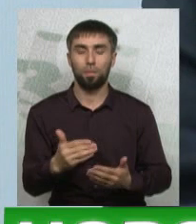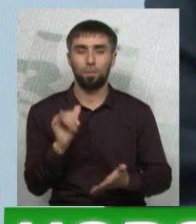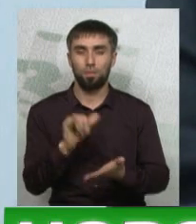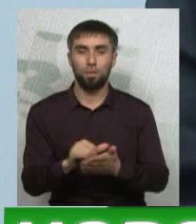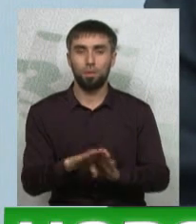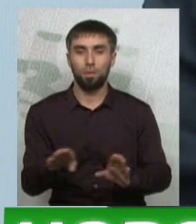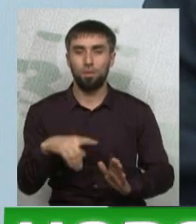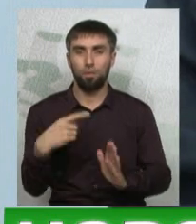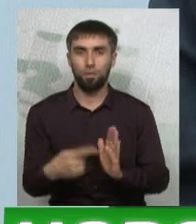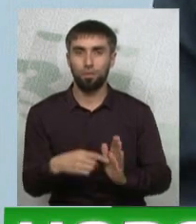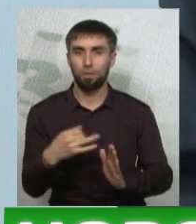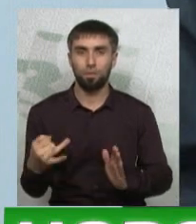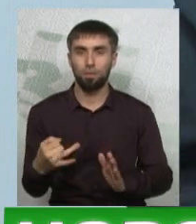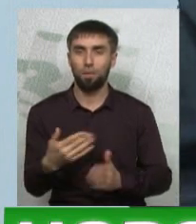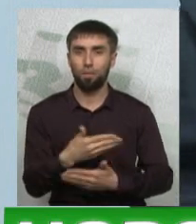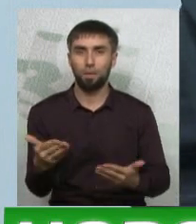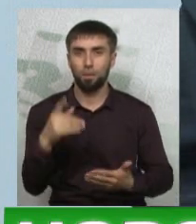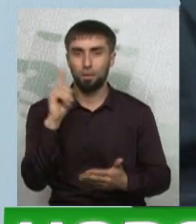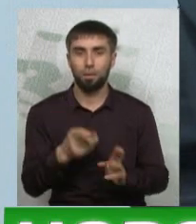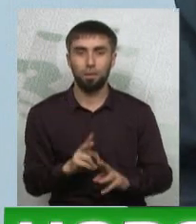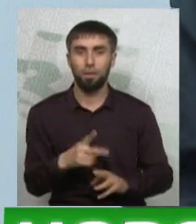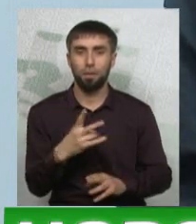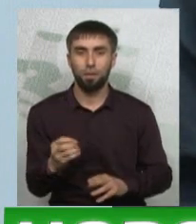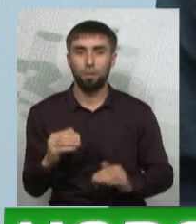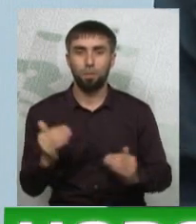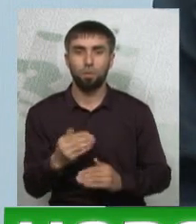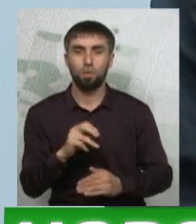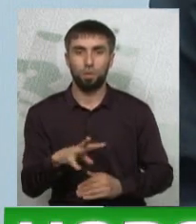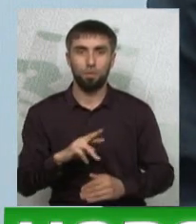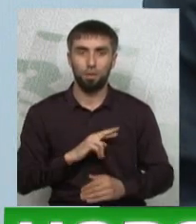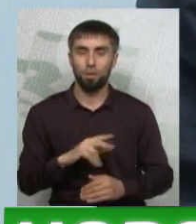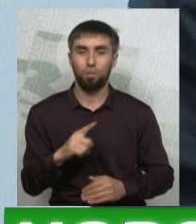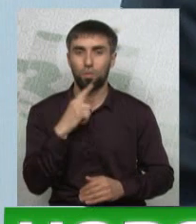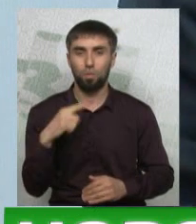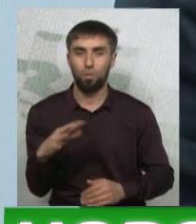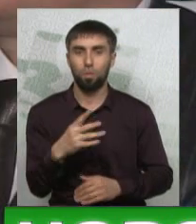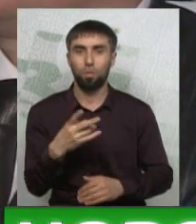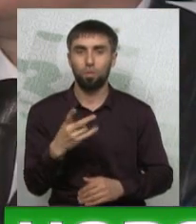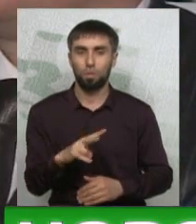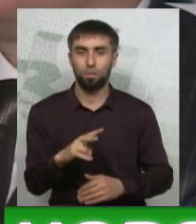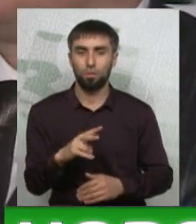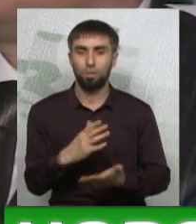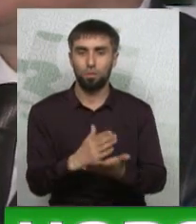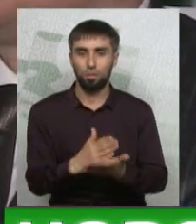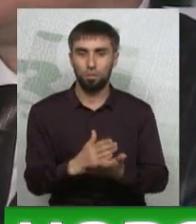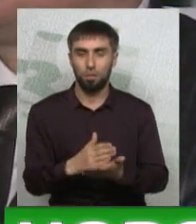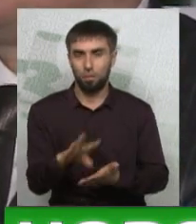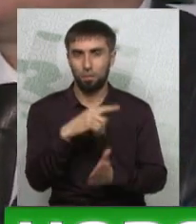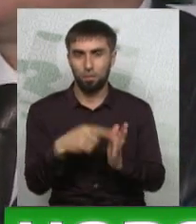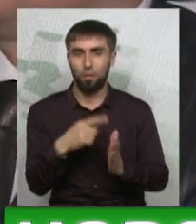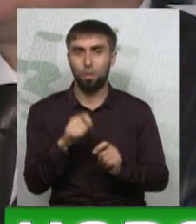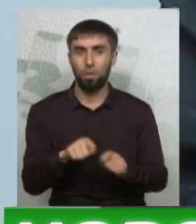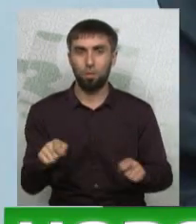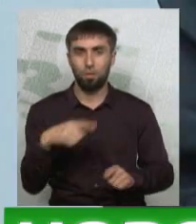такой вопрос, и вы знаете это не меньше, чем я, что России не должно существовать. Открыто говорят,